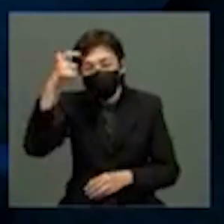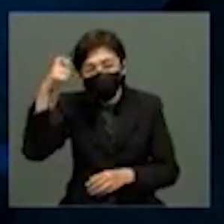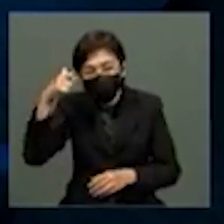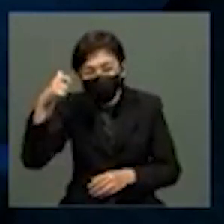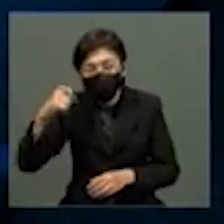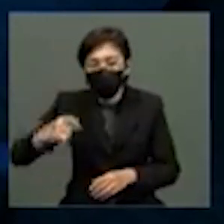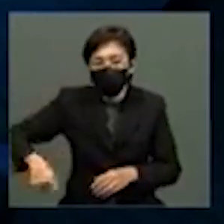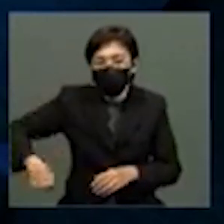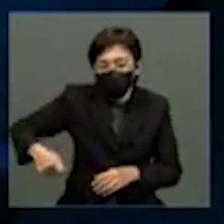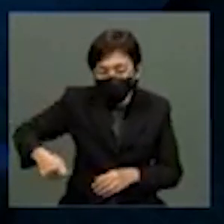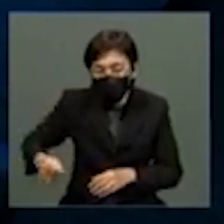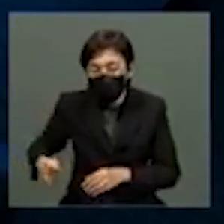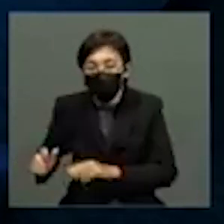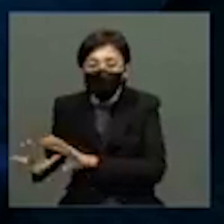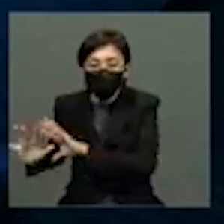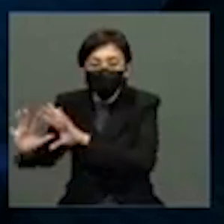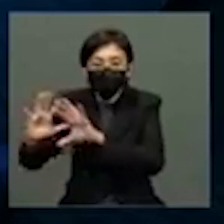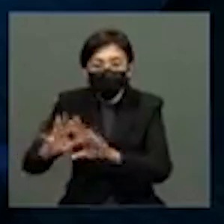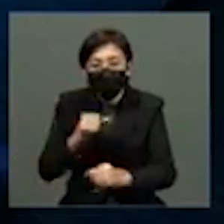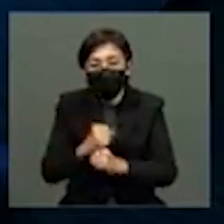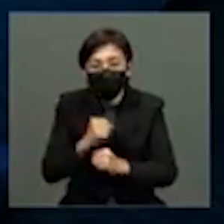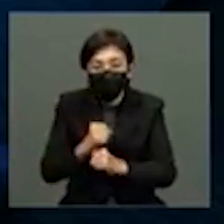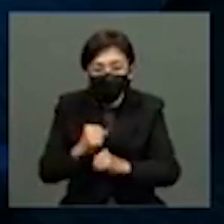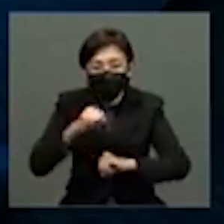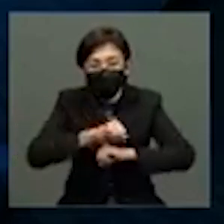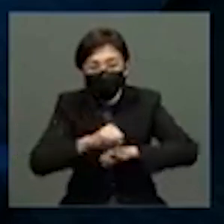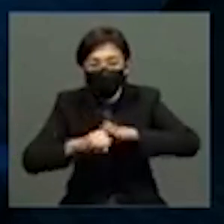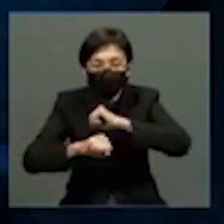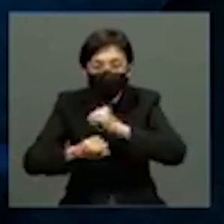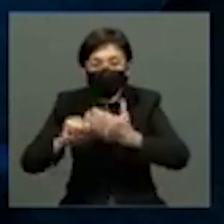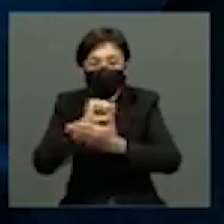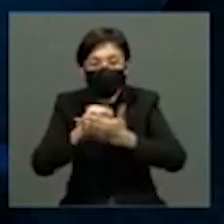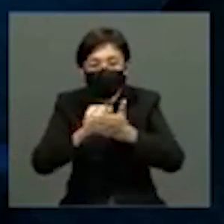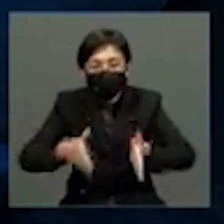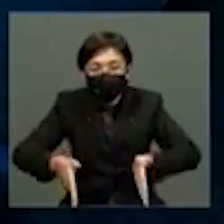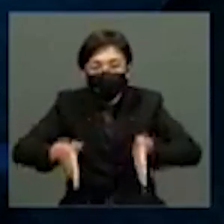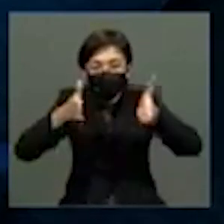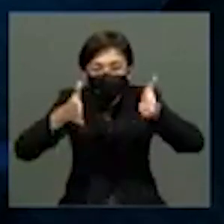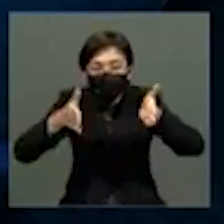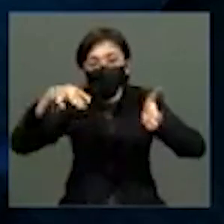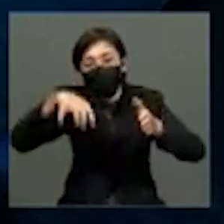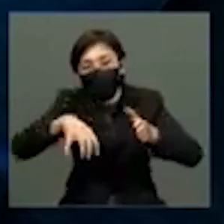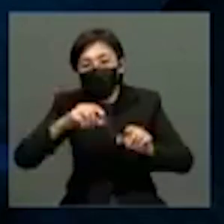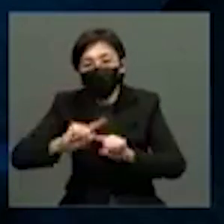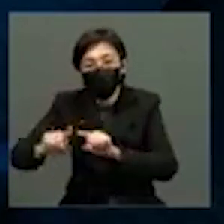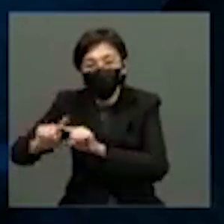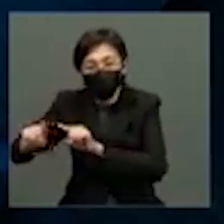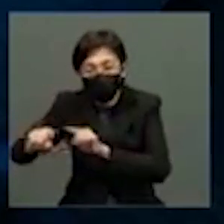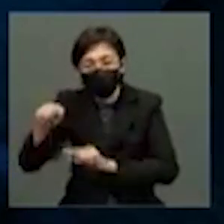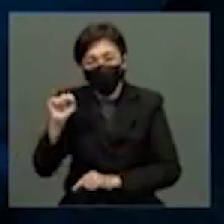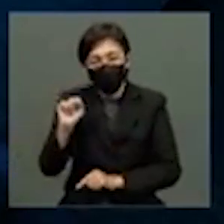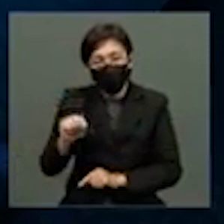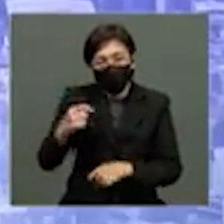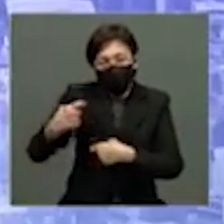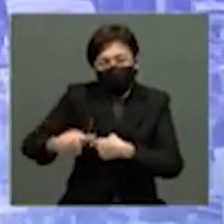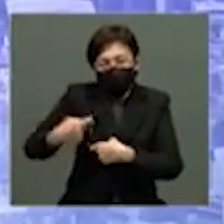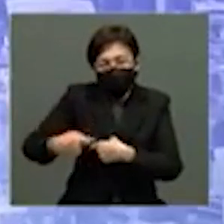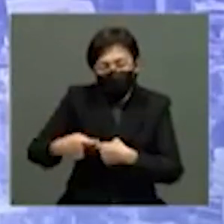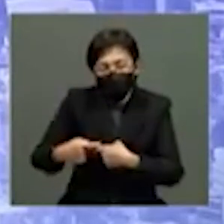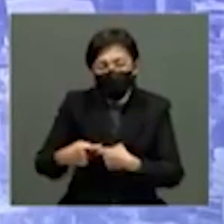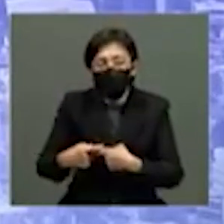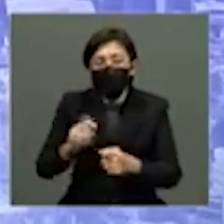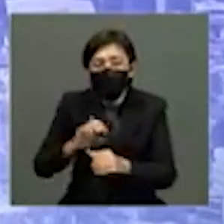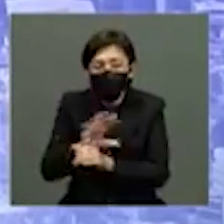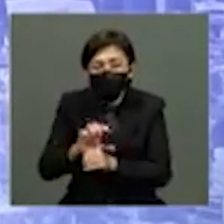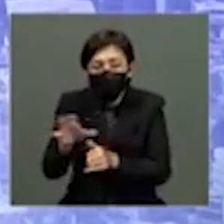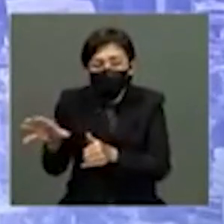มพูชาทั้งหลายที่เข้ามาช่วยเราในการสร้างตึกสร้างอะไรทั้งหลายเนี่ยนี่คือสิ่งที่เป็นความยากงั้นเวลาเราเจอเชื้อเขาติดเ